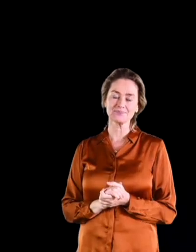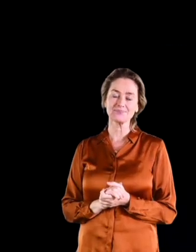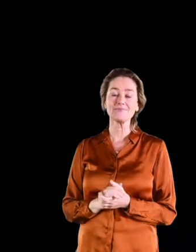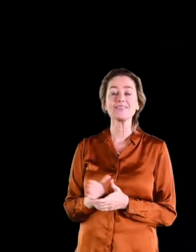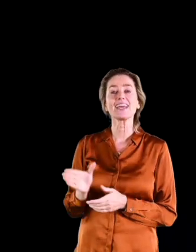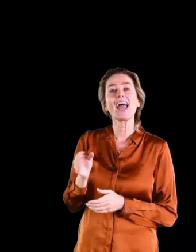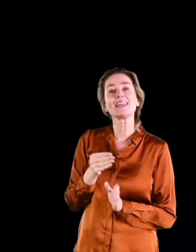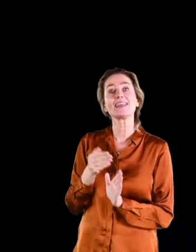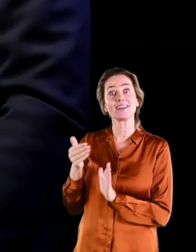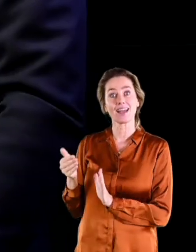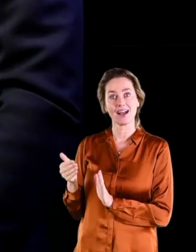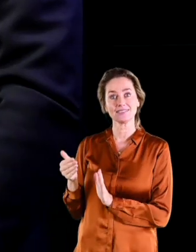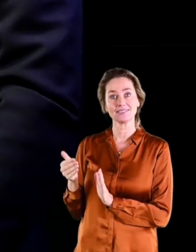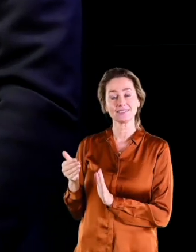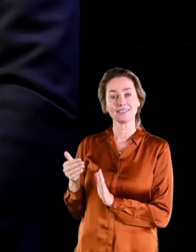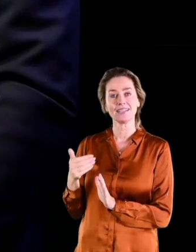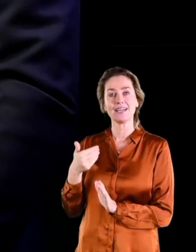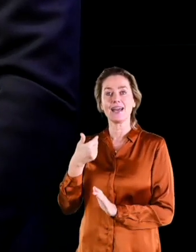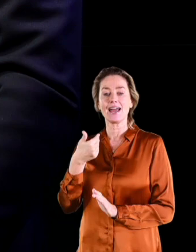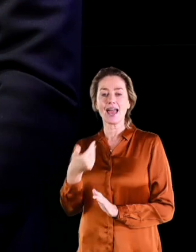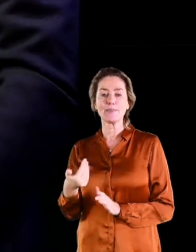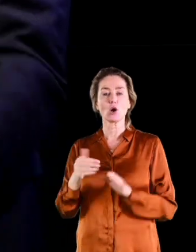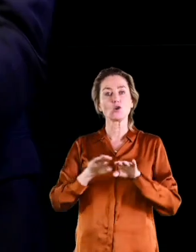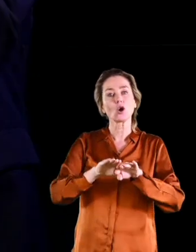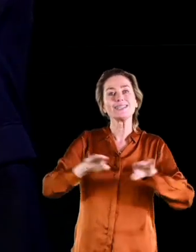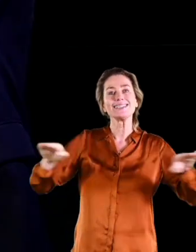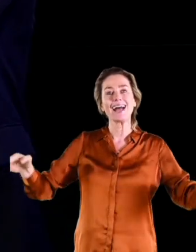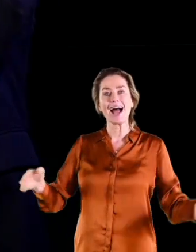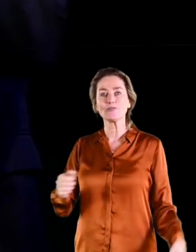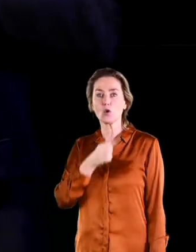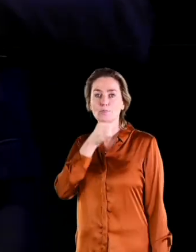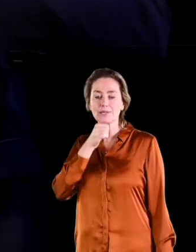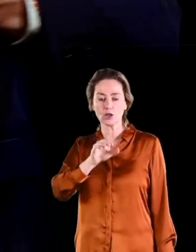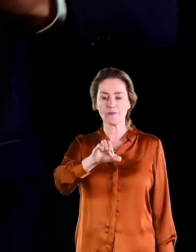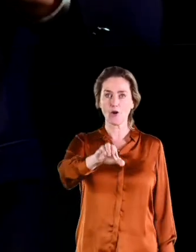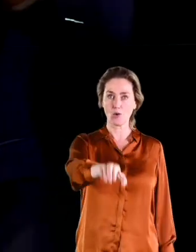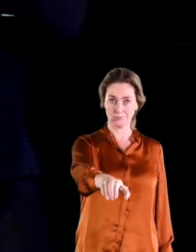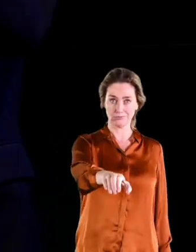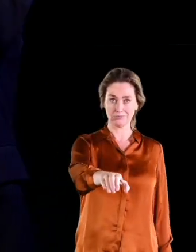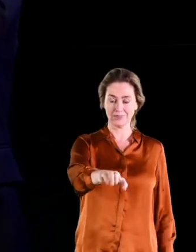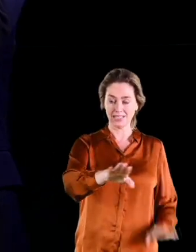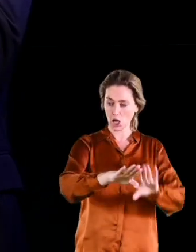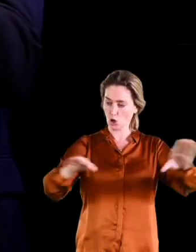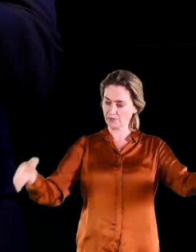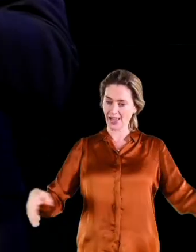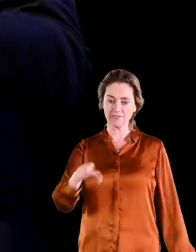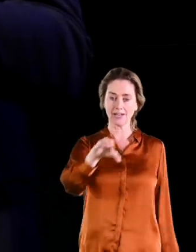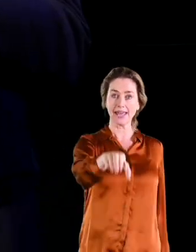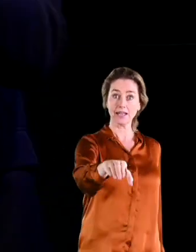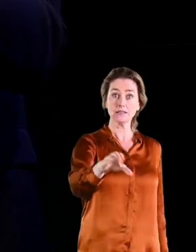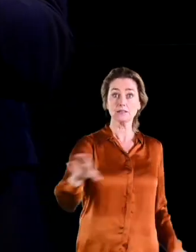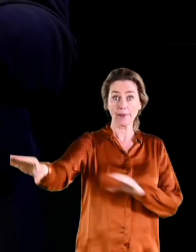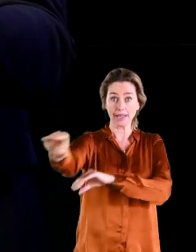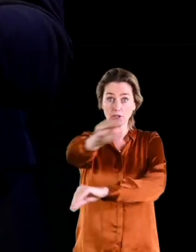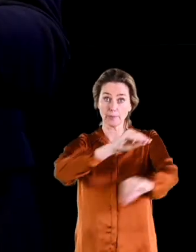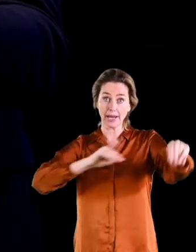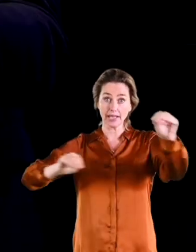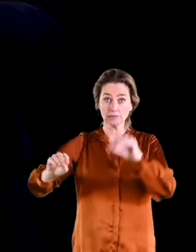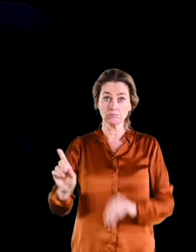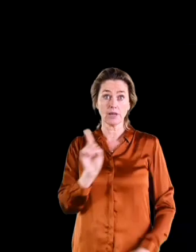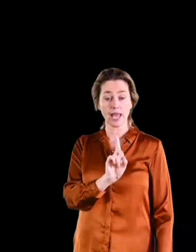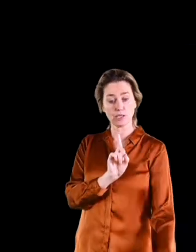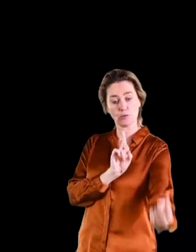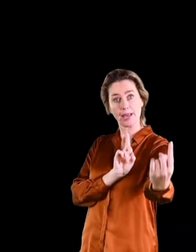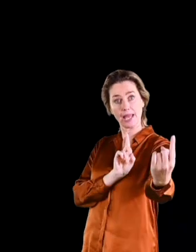En daarnaast heb ik nog een tafelmicrofoon. Die leg ik op tafel bij gesprekken,